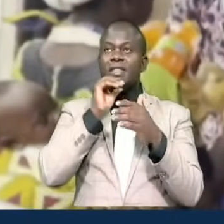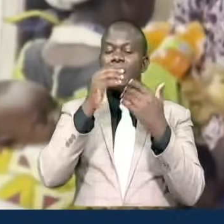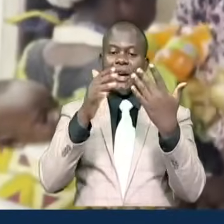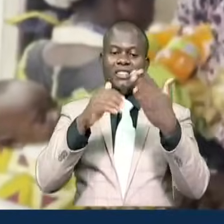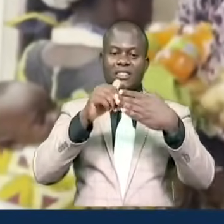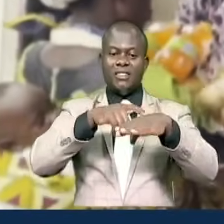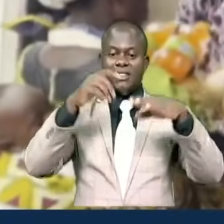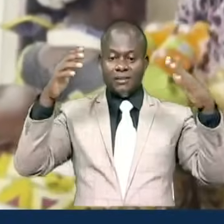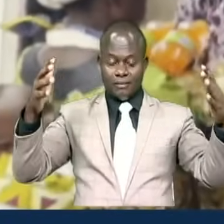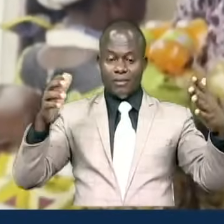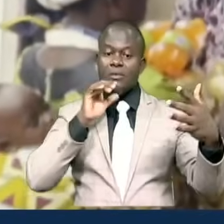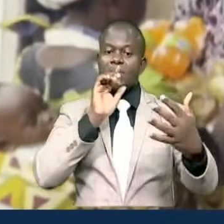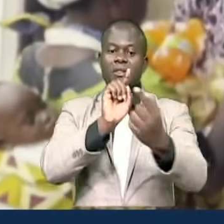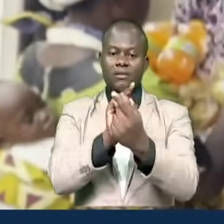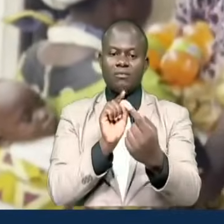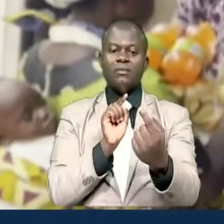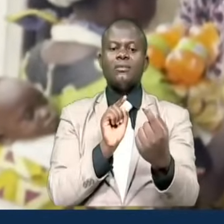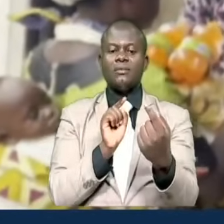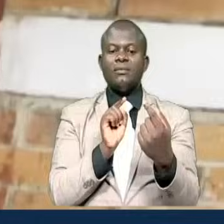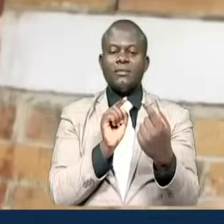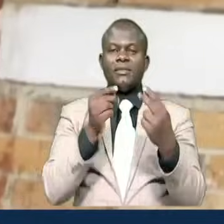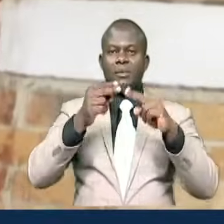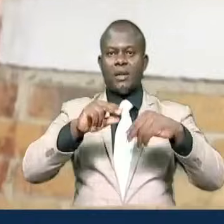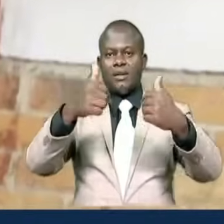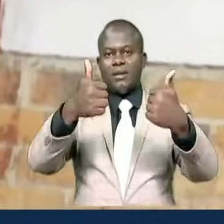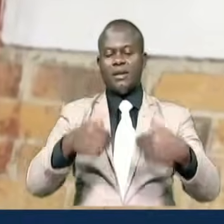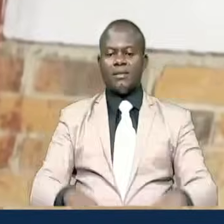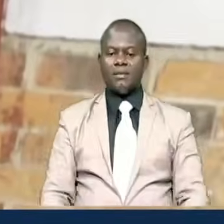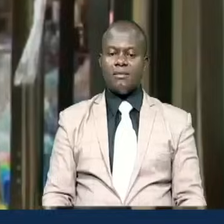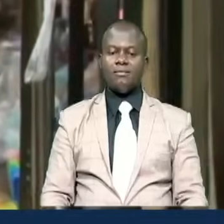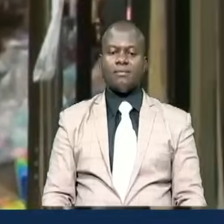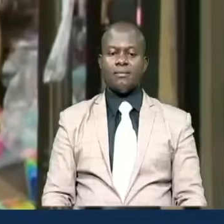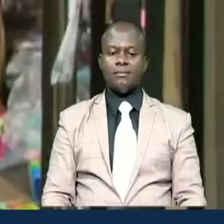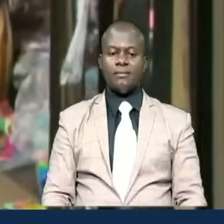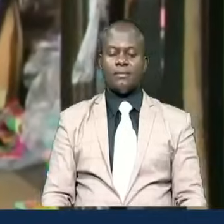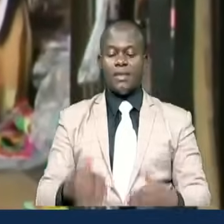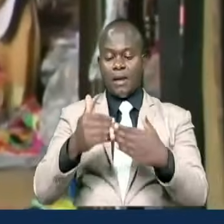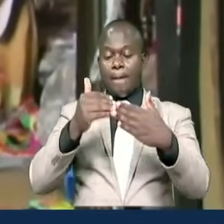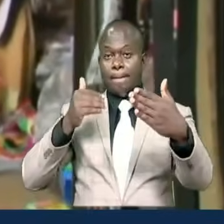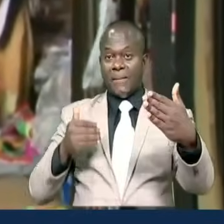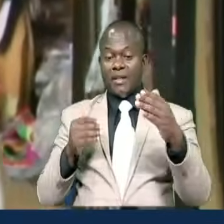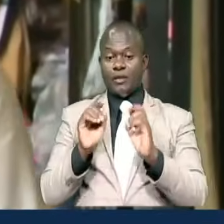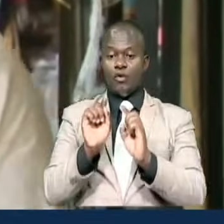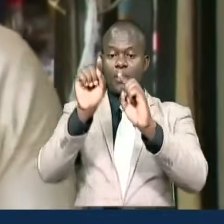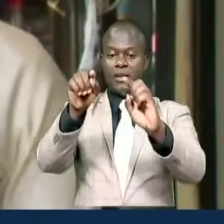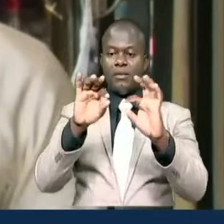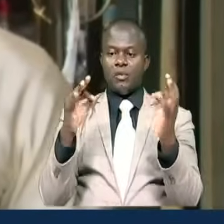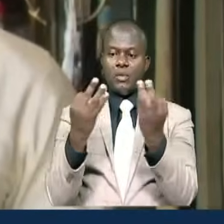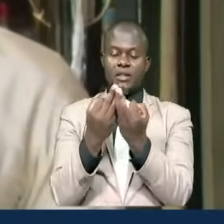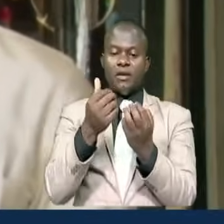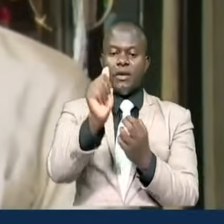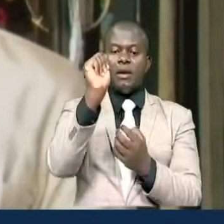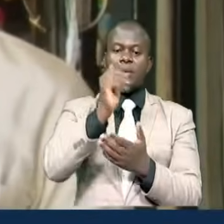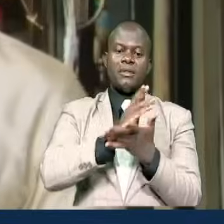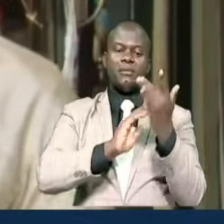mwamuherukanye mukabona na nyine ibintu bikagenda neza mbere yuko berekeza mu miryango yabo hari ababanza